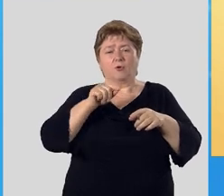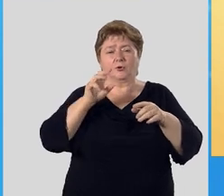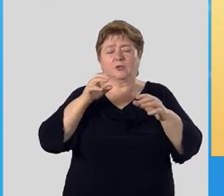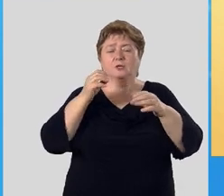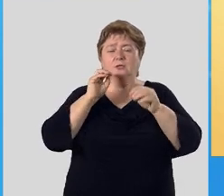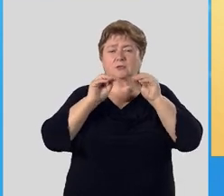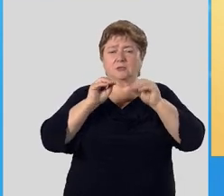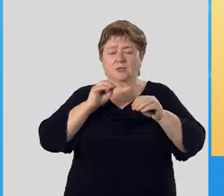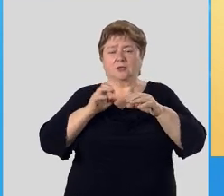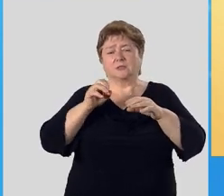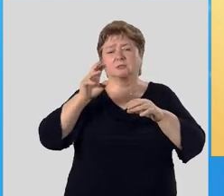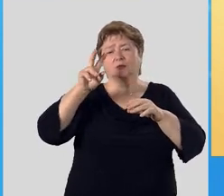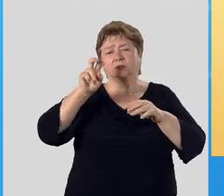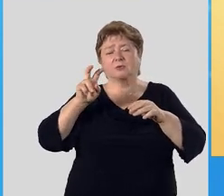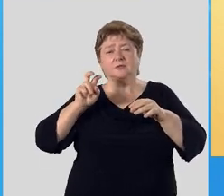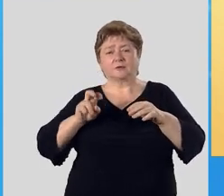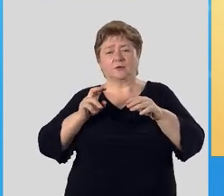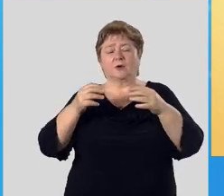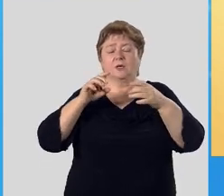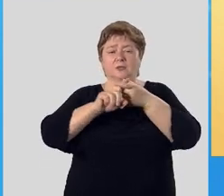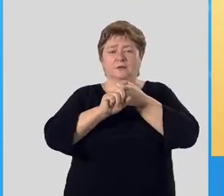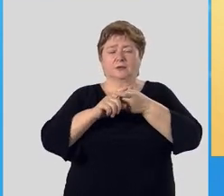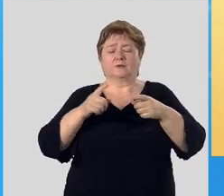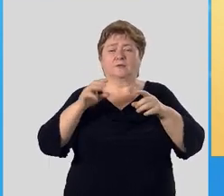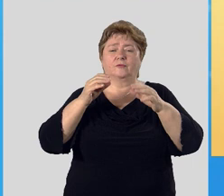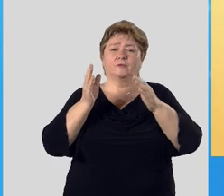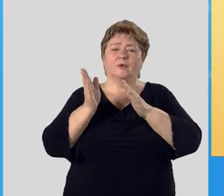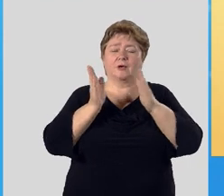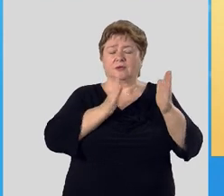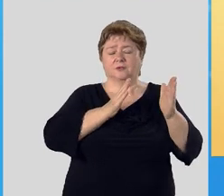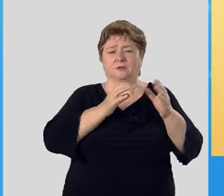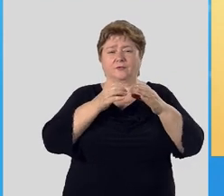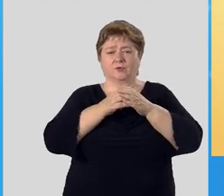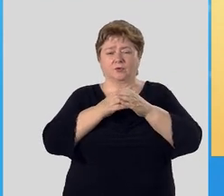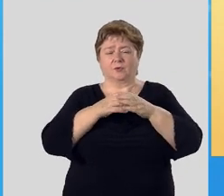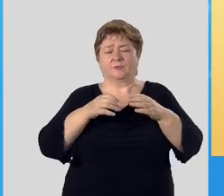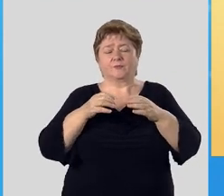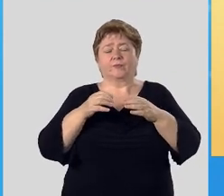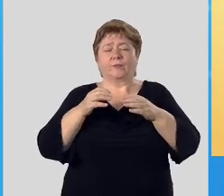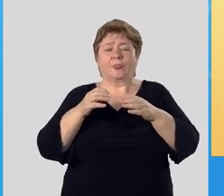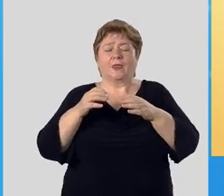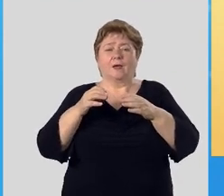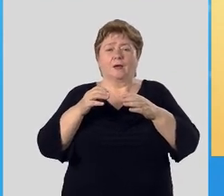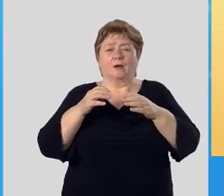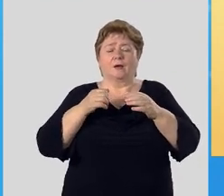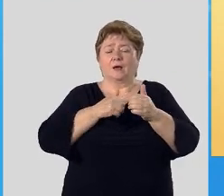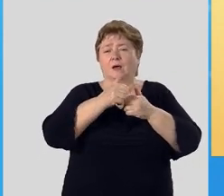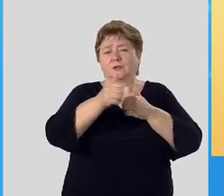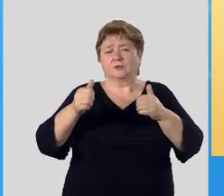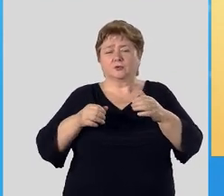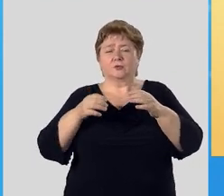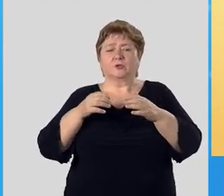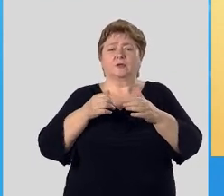состоит из позвонков объединяющихся в отдел и особенно совершенствуется